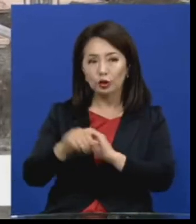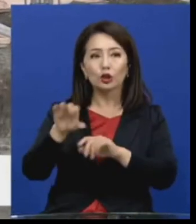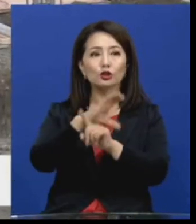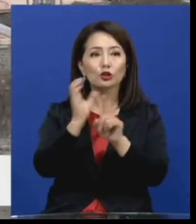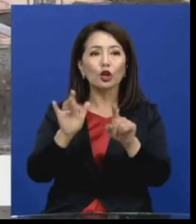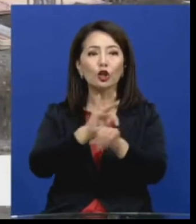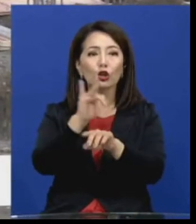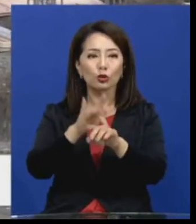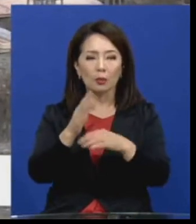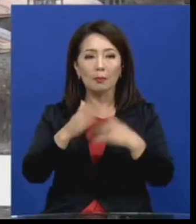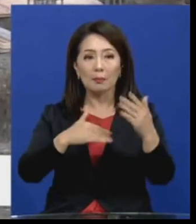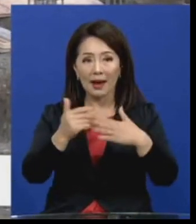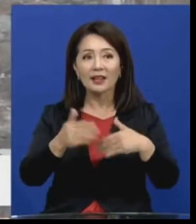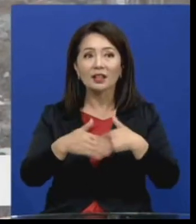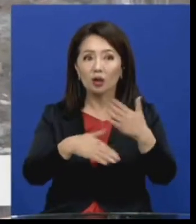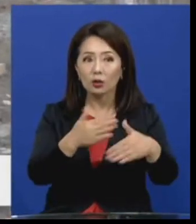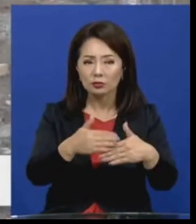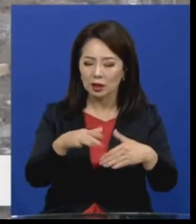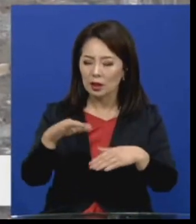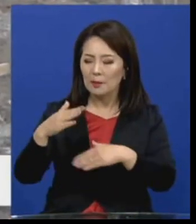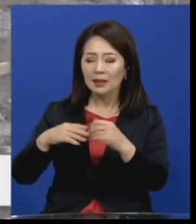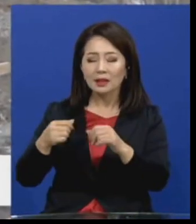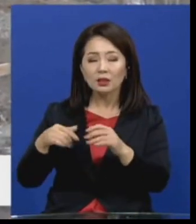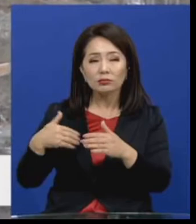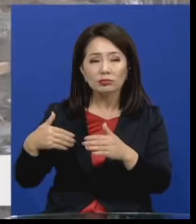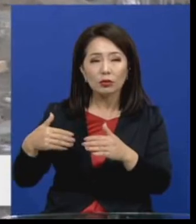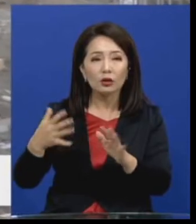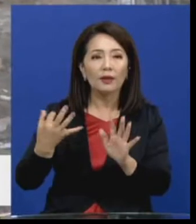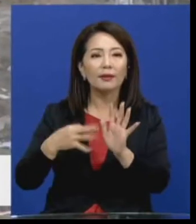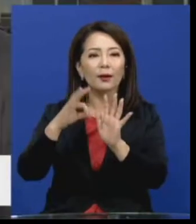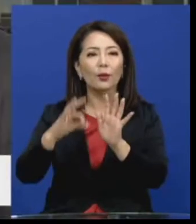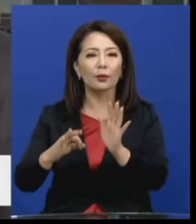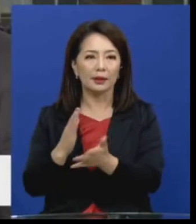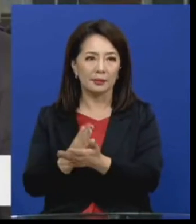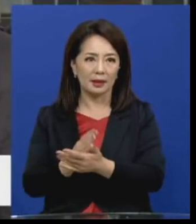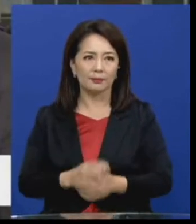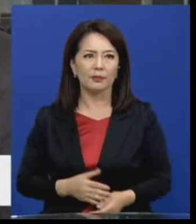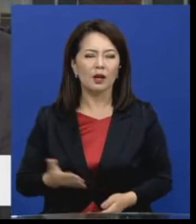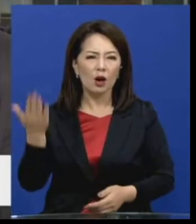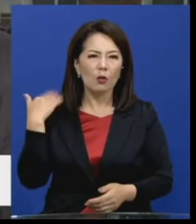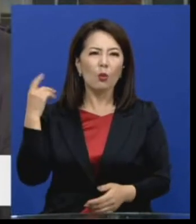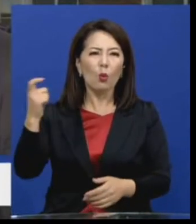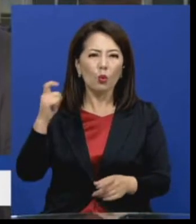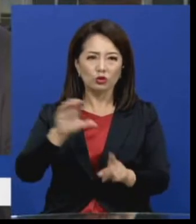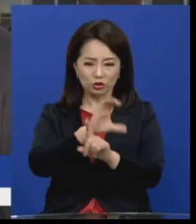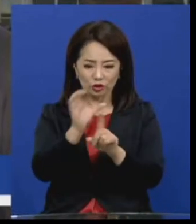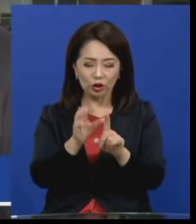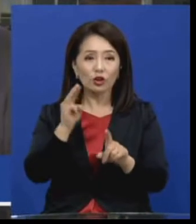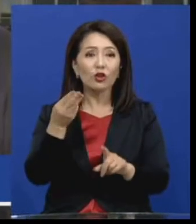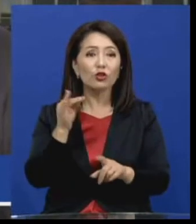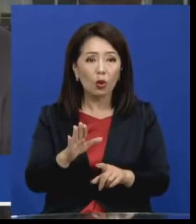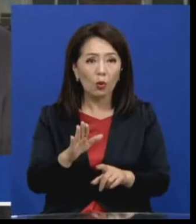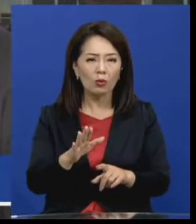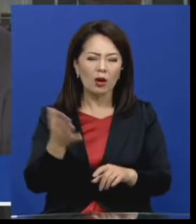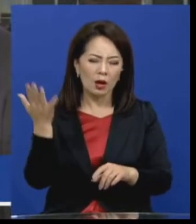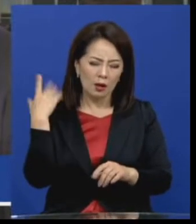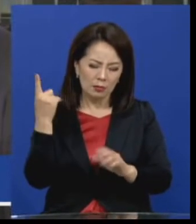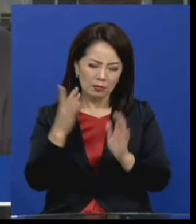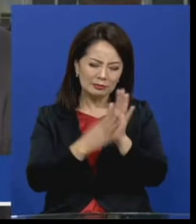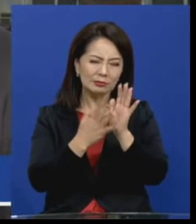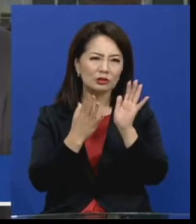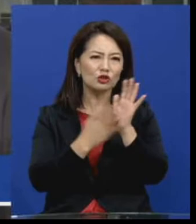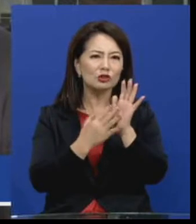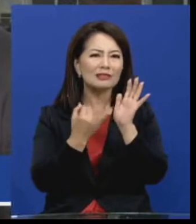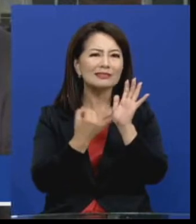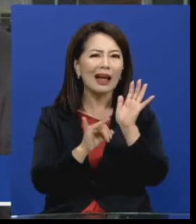соёлын төв барьж байна. Соёлын төвийн барилгын ажил 80%-тай үргэлжилж байгаа юм а. Хуучин соёлын төв бол одоо 70 хэдэн оны барилга